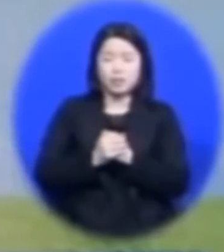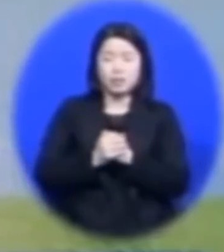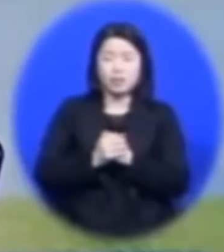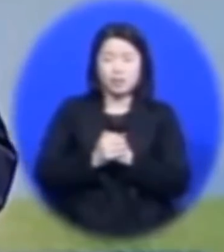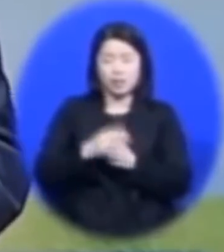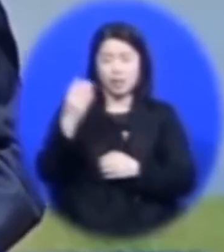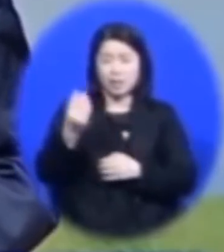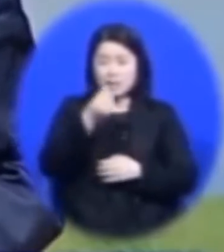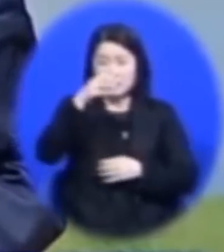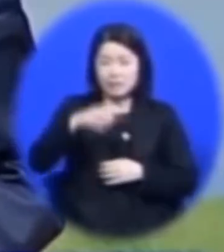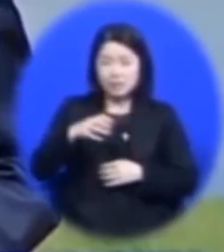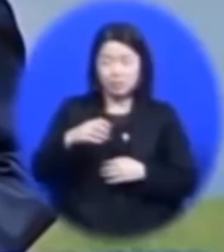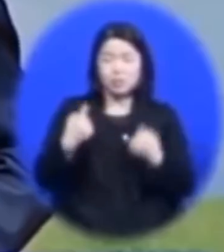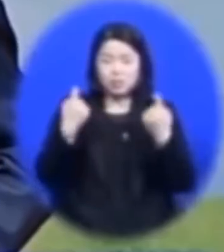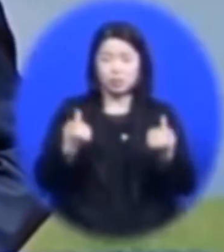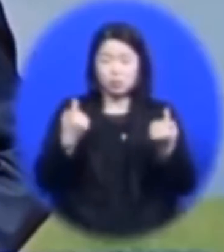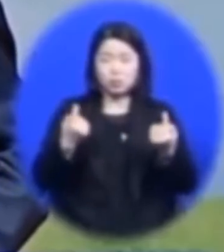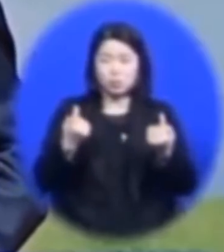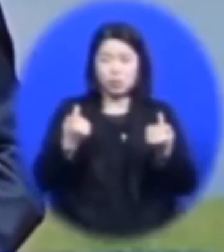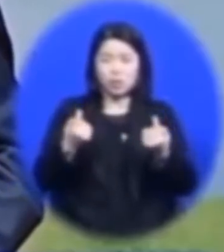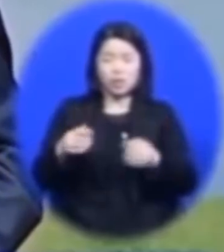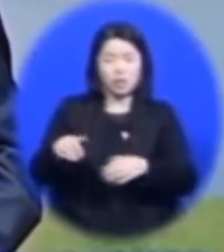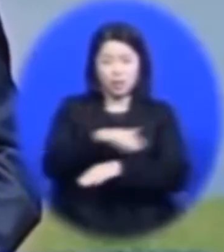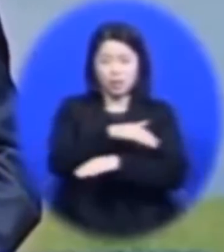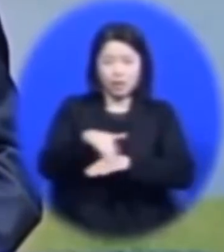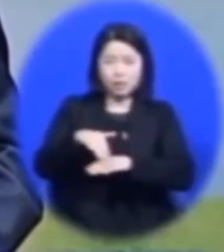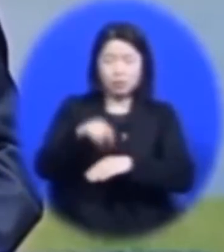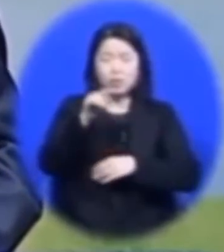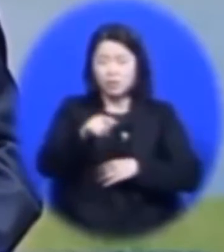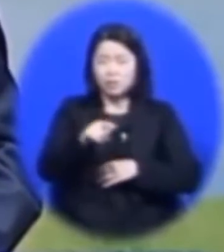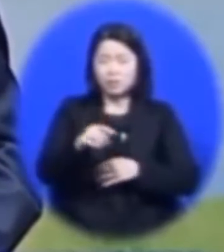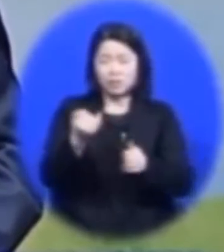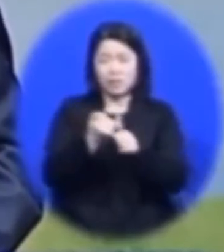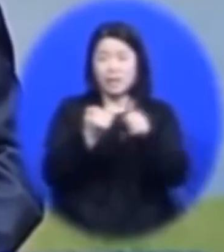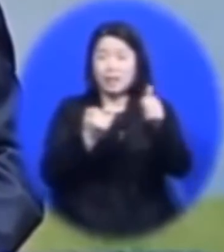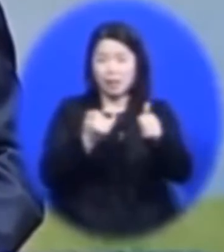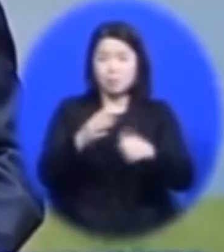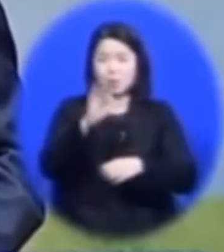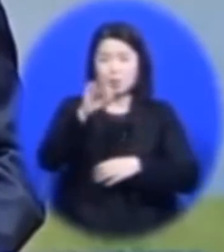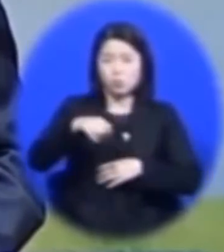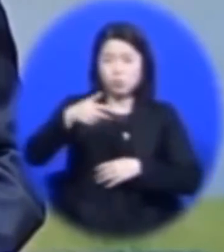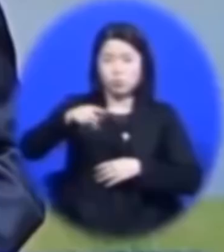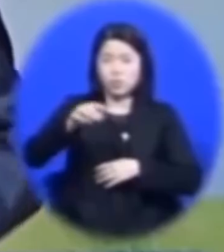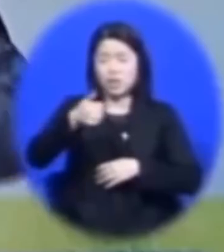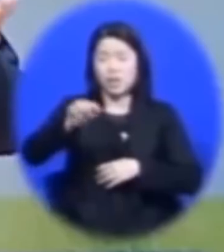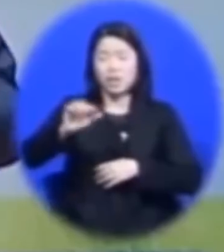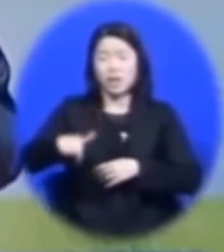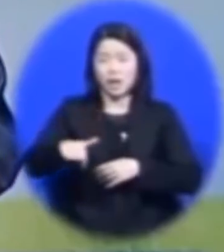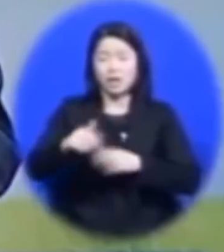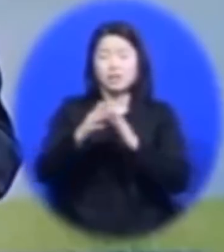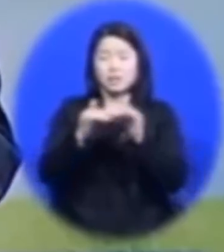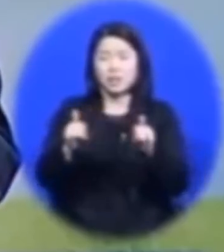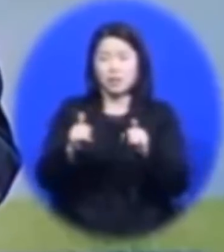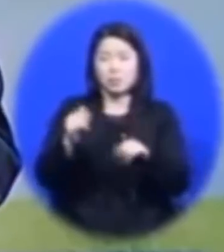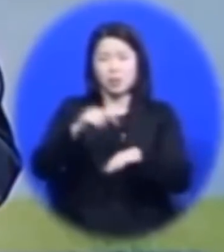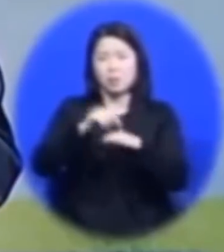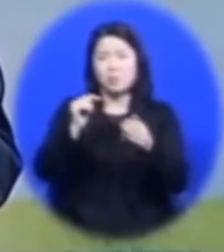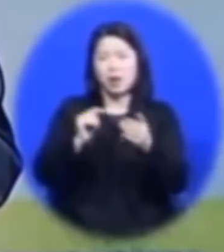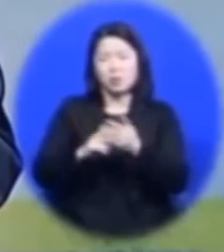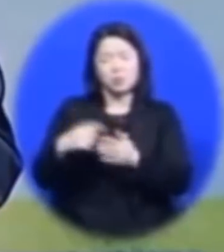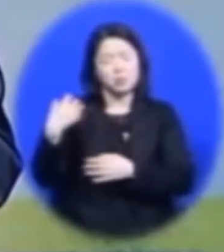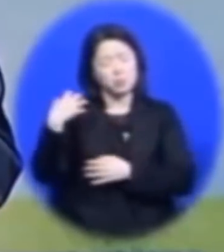성지순례 하면서 늘 그 우지 학 집사 의 경우 가 마음에 을 짐 스러웠습니다 여러분 같으면 어떠셨어요